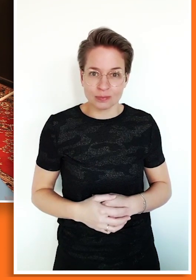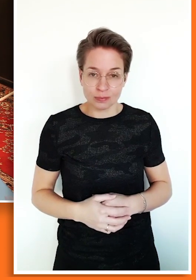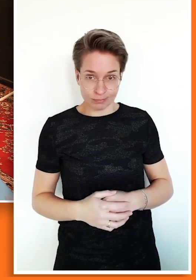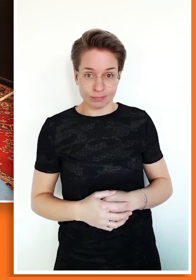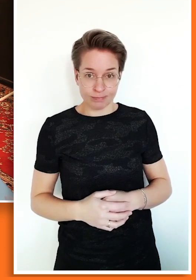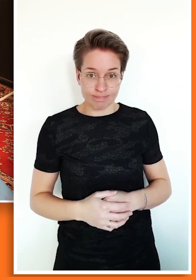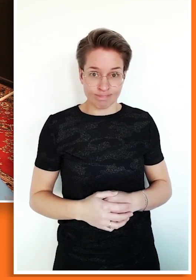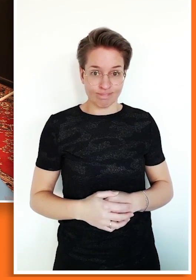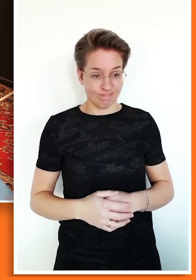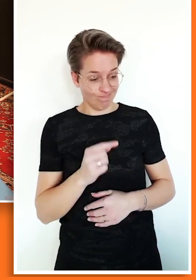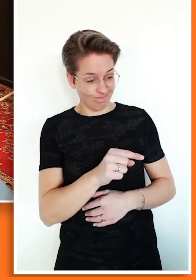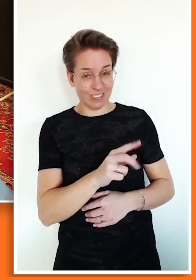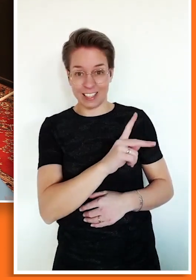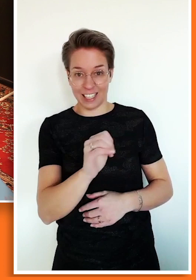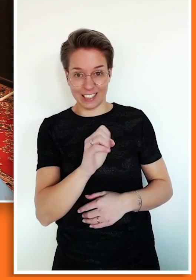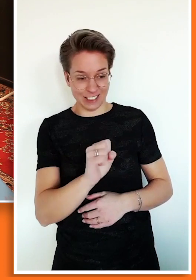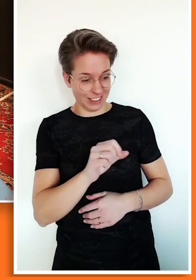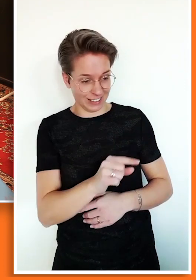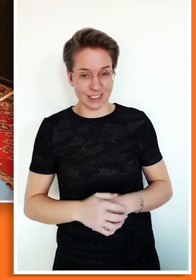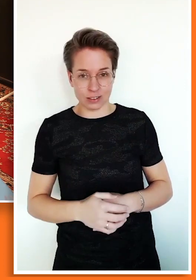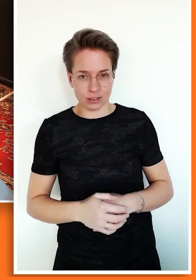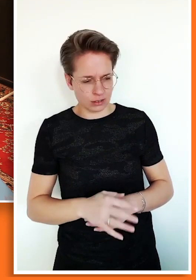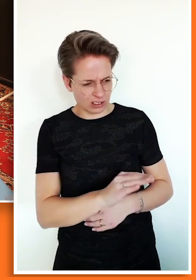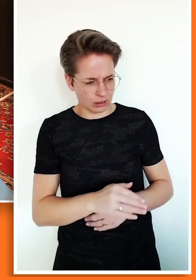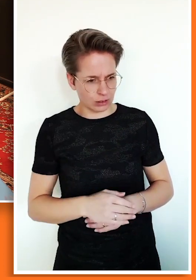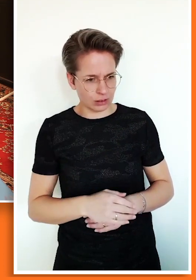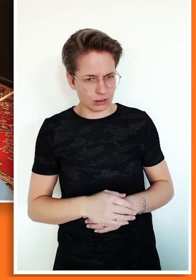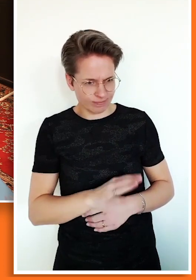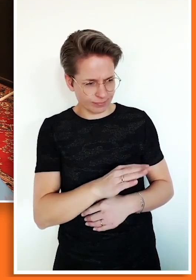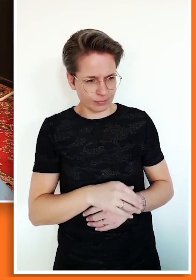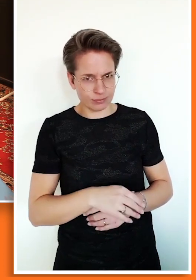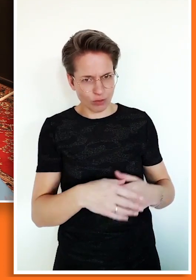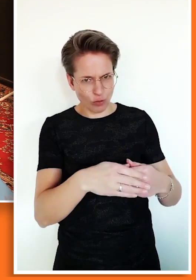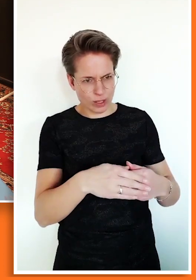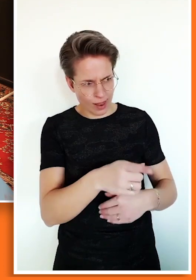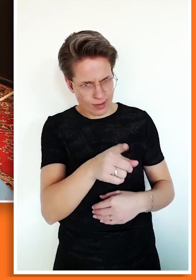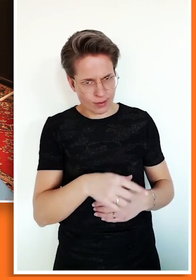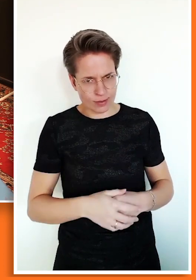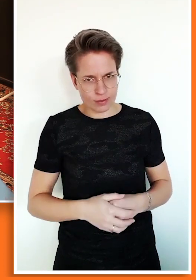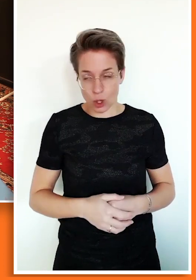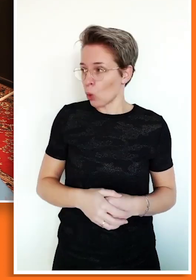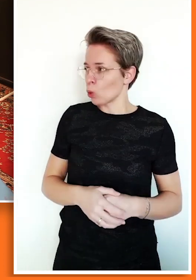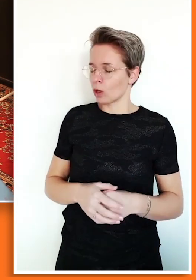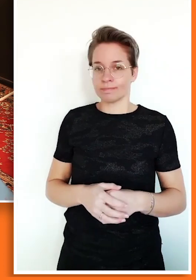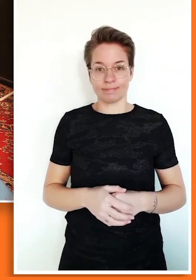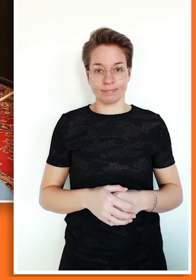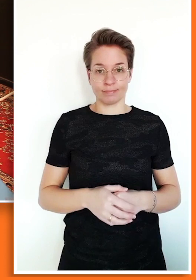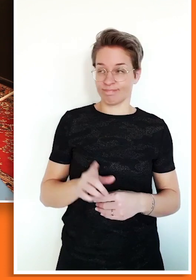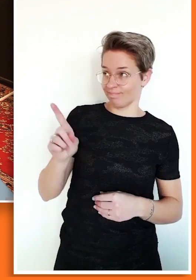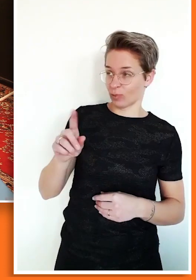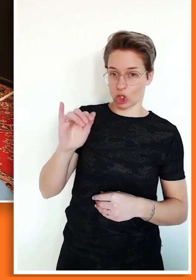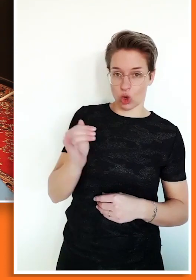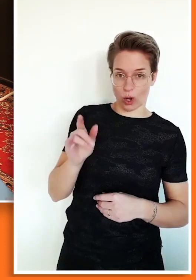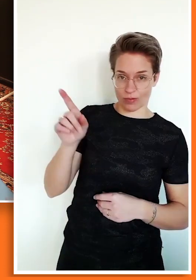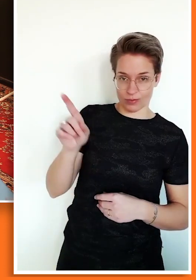En dit is Kees. Ik mag helemaal niet naar het geheime bos. Kees. Even me voorstellen. Nou, dit is Joran.